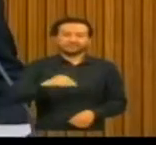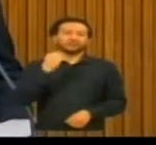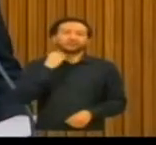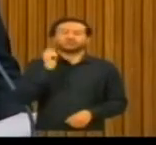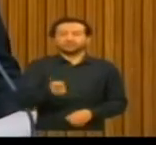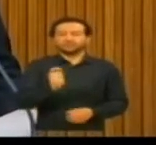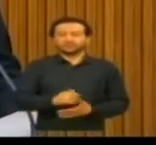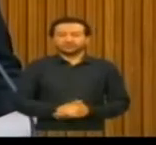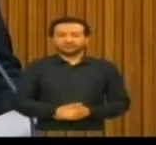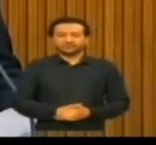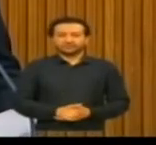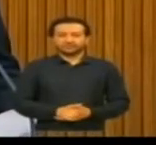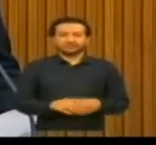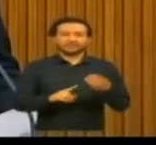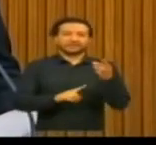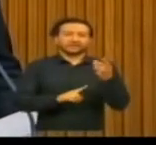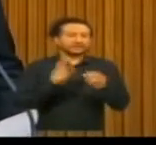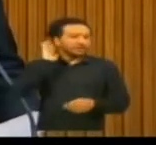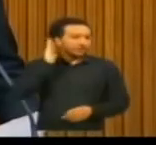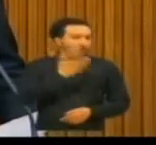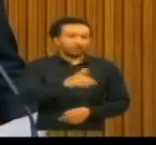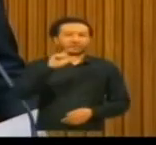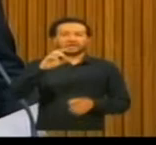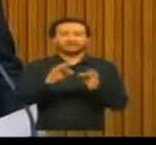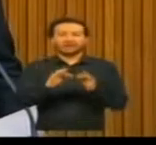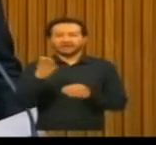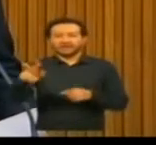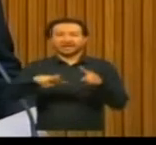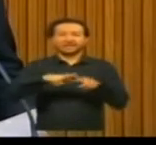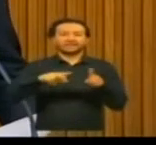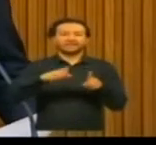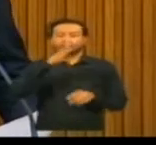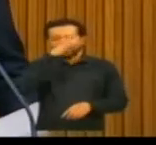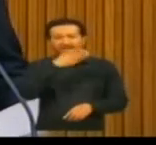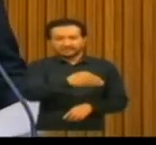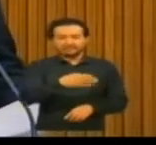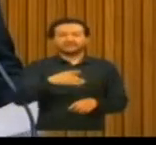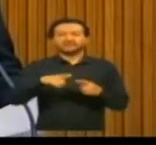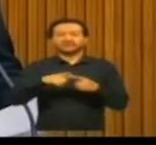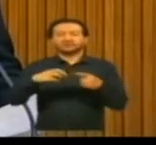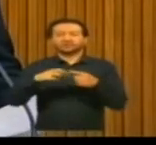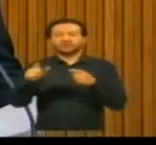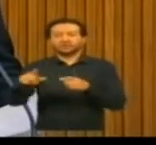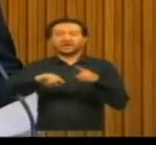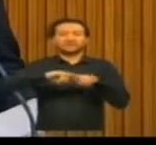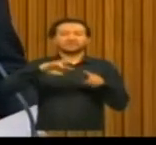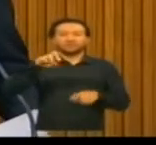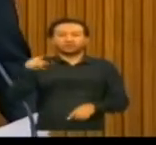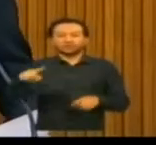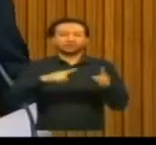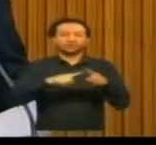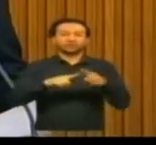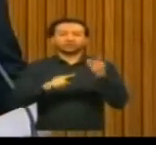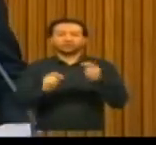borcudur. İsmet İnönü'yü, Celal Bayar'ı, Adnan Menderes'i, Fatih Rüştü Zorlu'yu, Hasan Polatkan'ı, Turgut